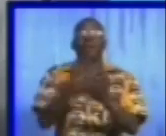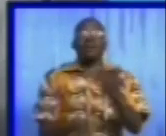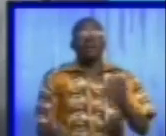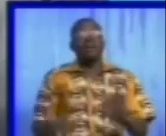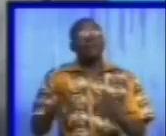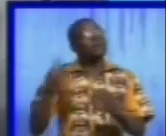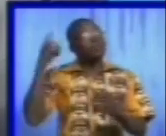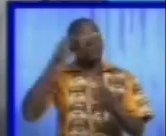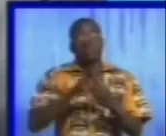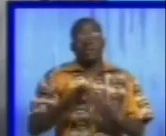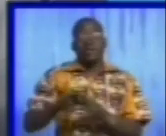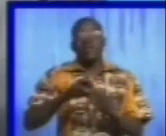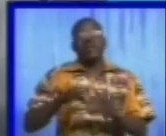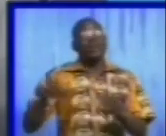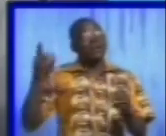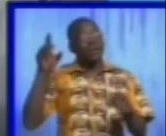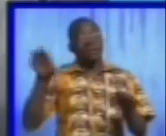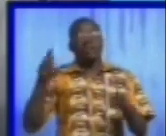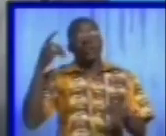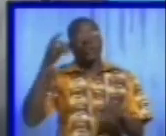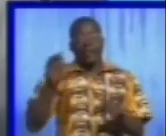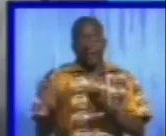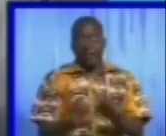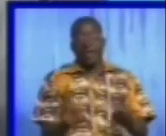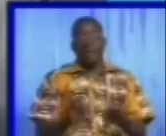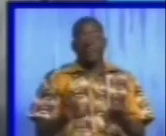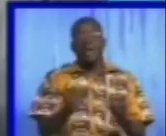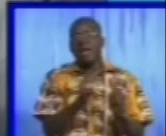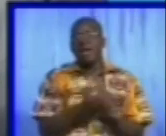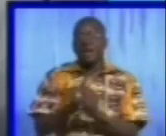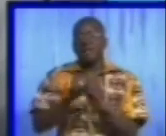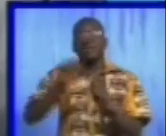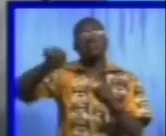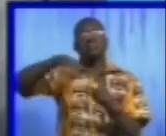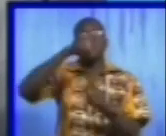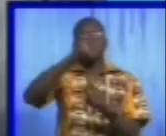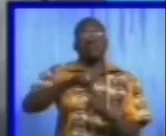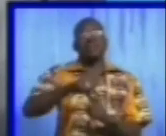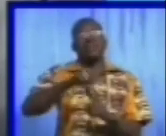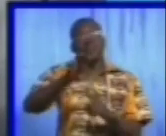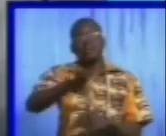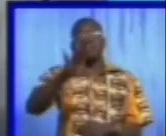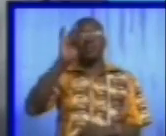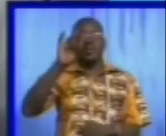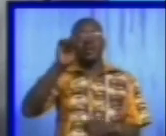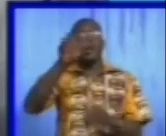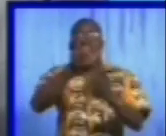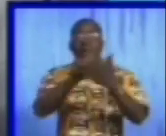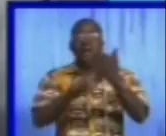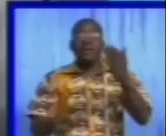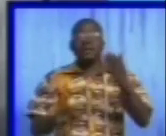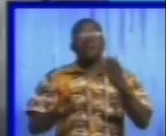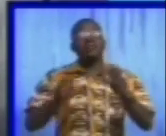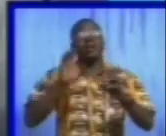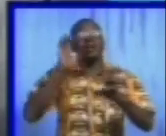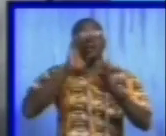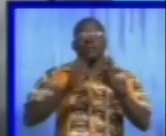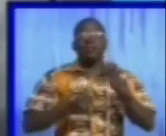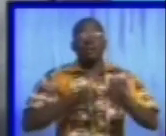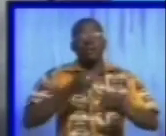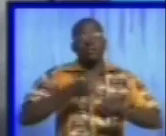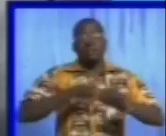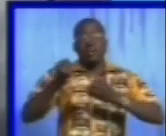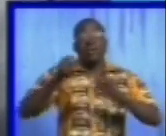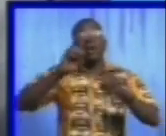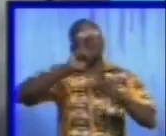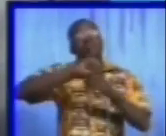ont été conclus. Donc il s'agit d'un ensemble de sites qui ont été identifiés, dont la liste a été communiquée aux associations des